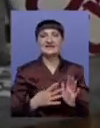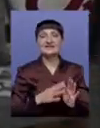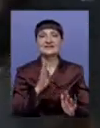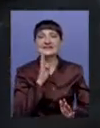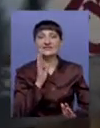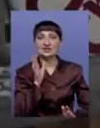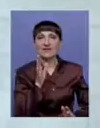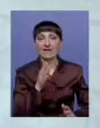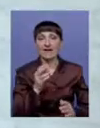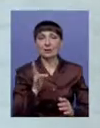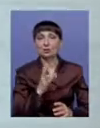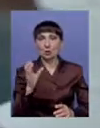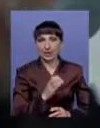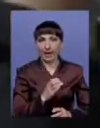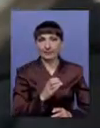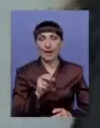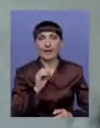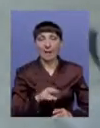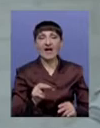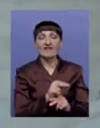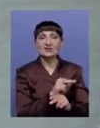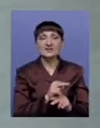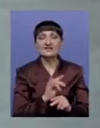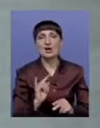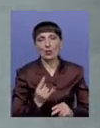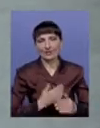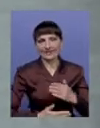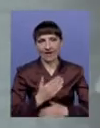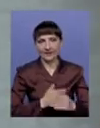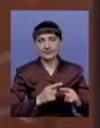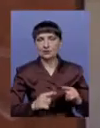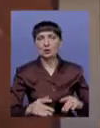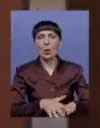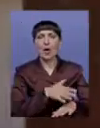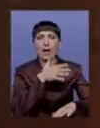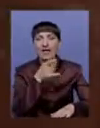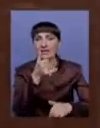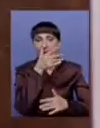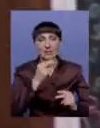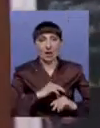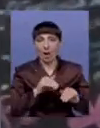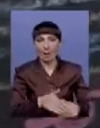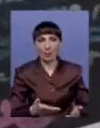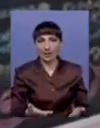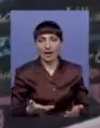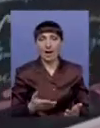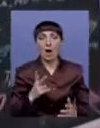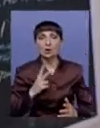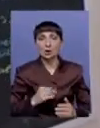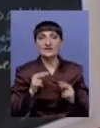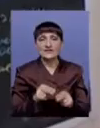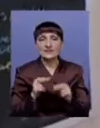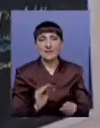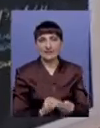29-летняя жительница столицы Мариам Телегенова воспитывает особенного ребенка. На протяжении долгих лет она не могла трудоустроиться, так как дочь